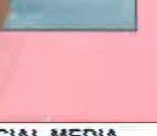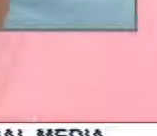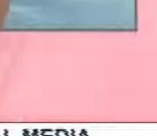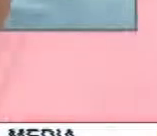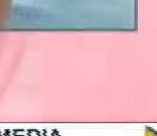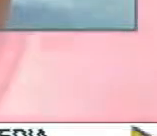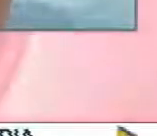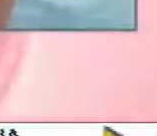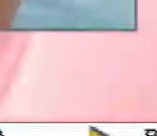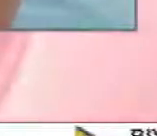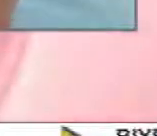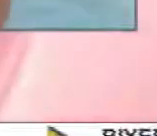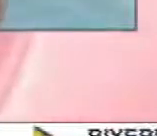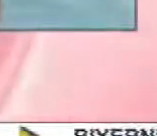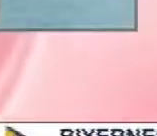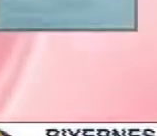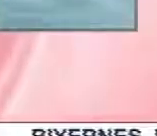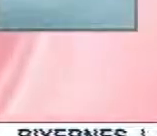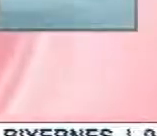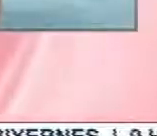yung sitwasyon ng Bulkang Taal?